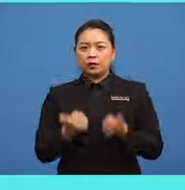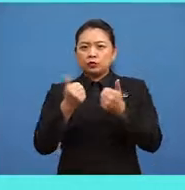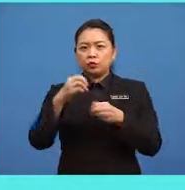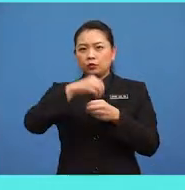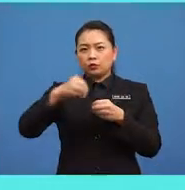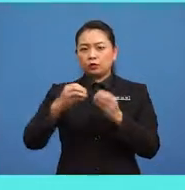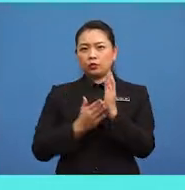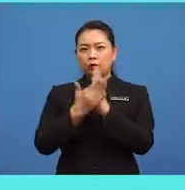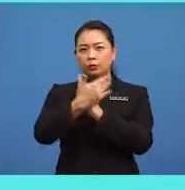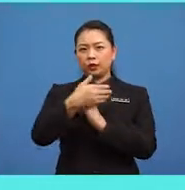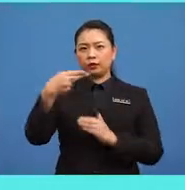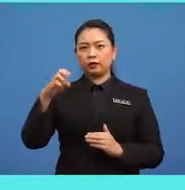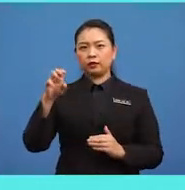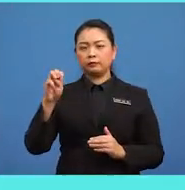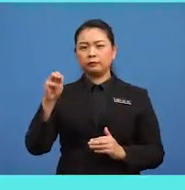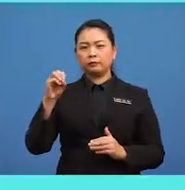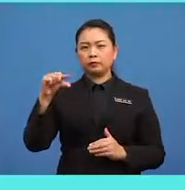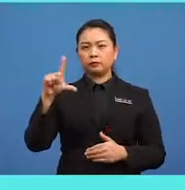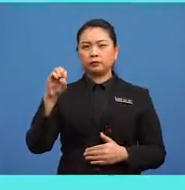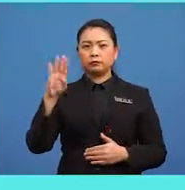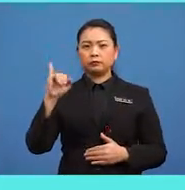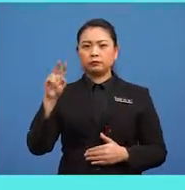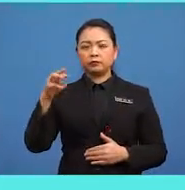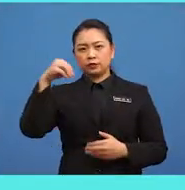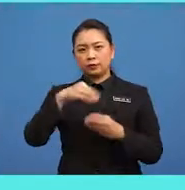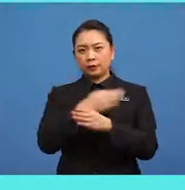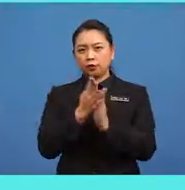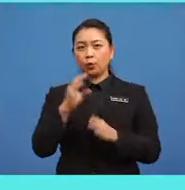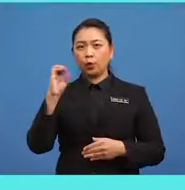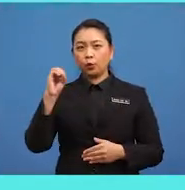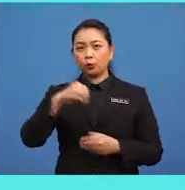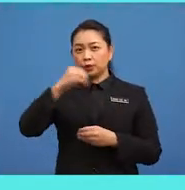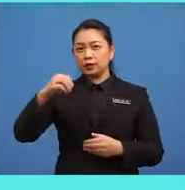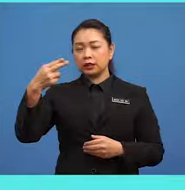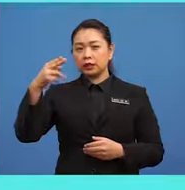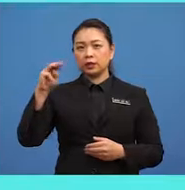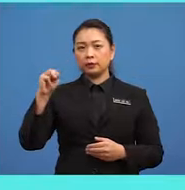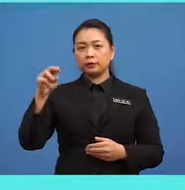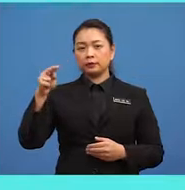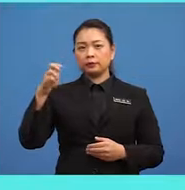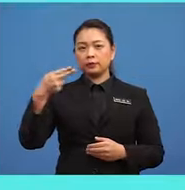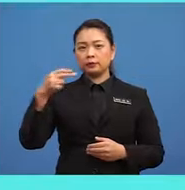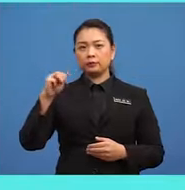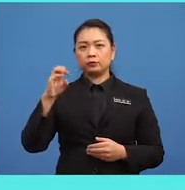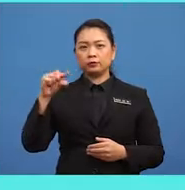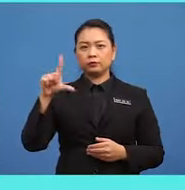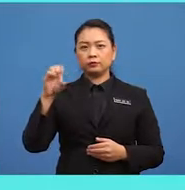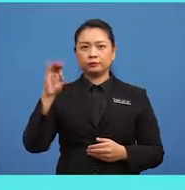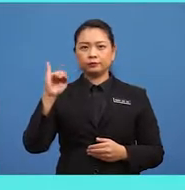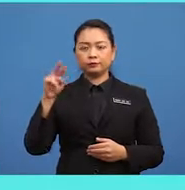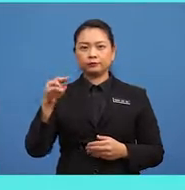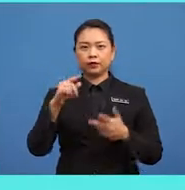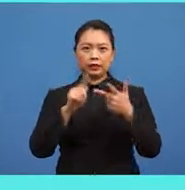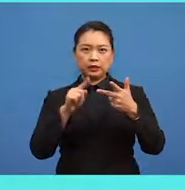oksigen oleh hemoglobin dalam bentuk oksihemoglobin. 3. Pengecutan otot